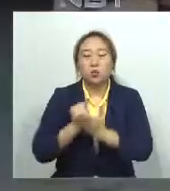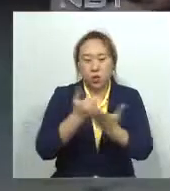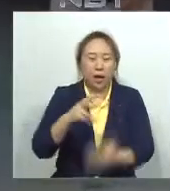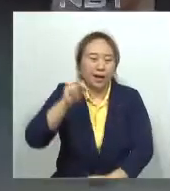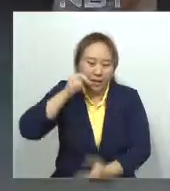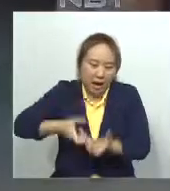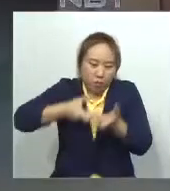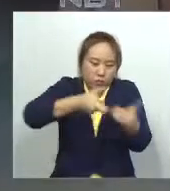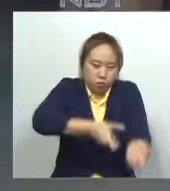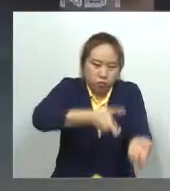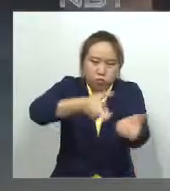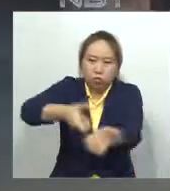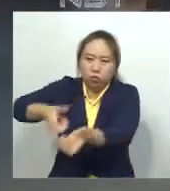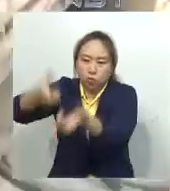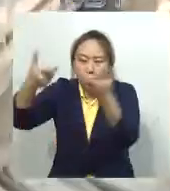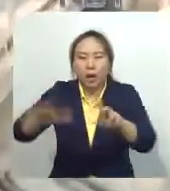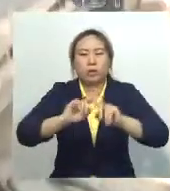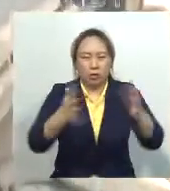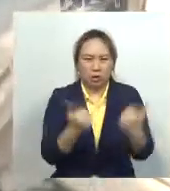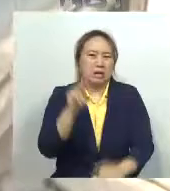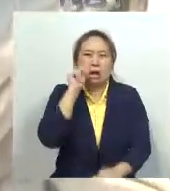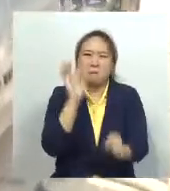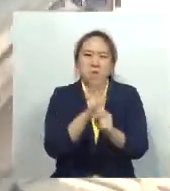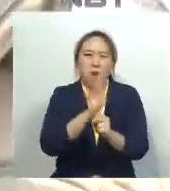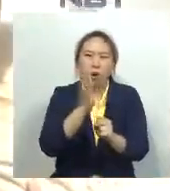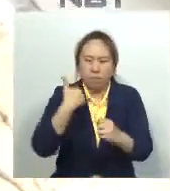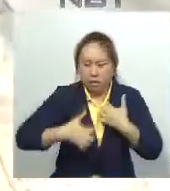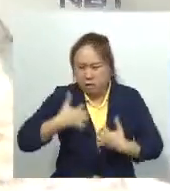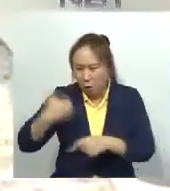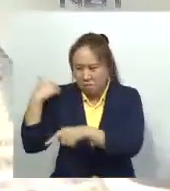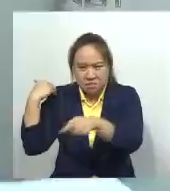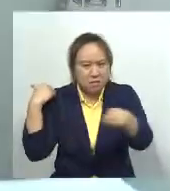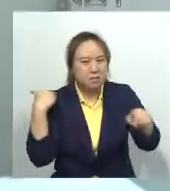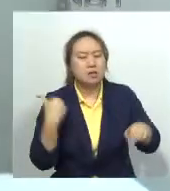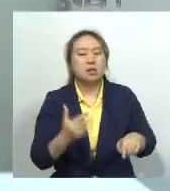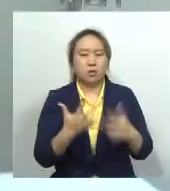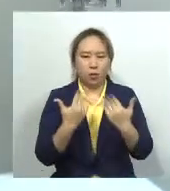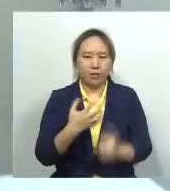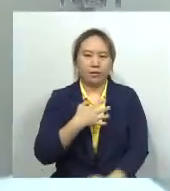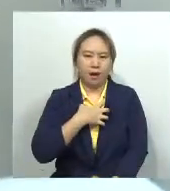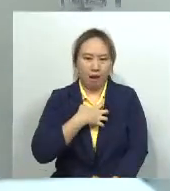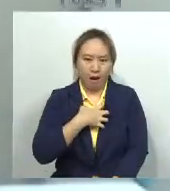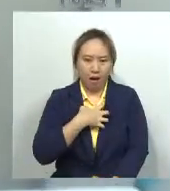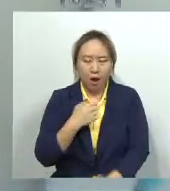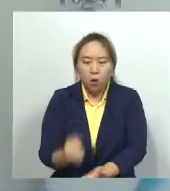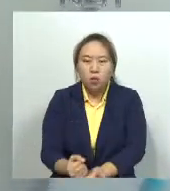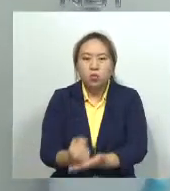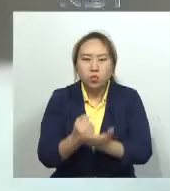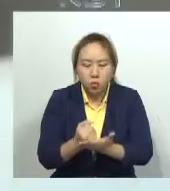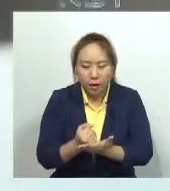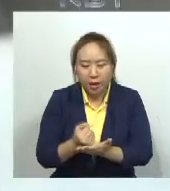แล้วแต่ชาวบ้านบอกว่ายังไม่เพียงพอนะครับเพราะว่ามีผู้เดือดร้อนเนี่ยหลายพื้นที่ขณะเดียวกันก็อยากให้มีการช่วยขุด